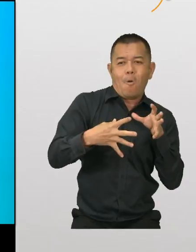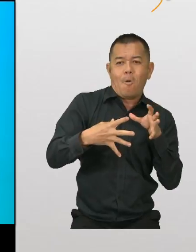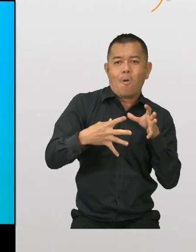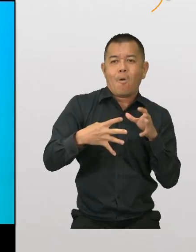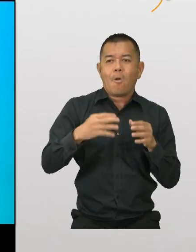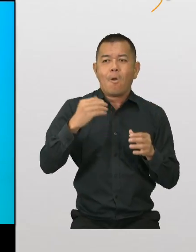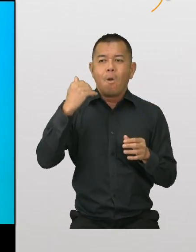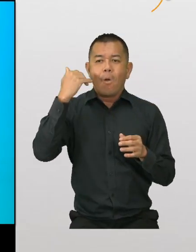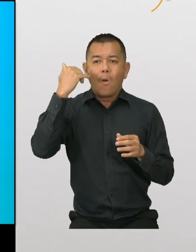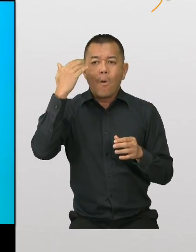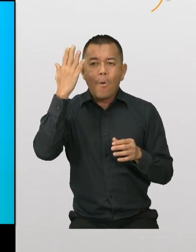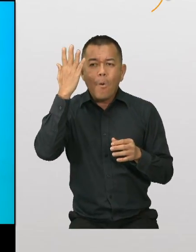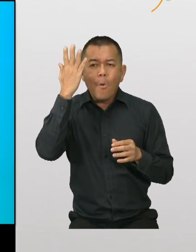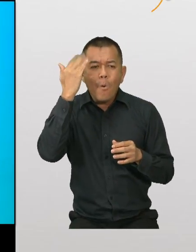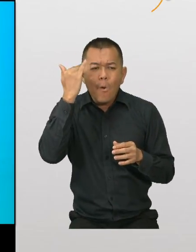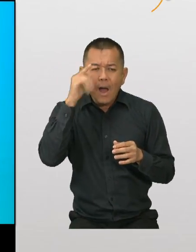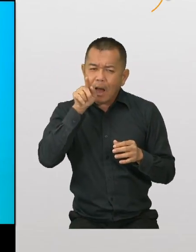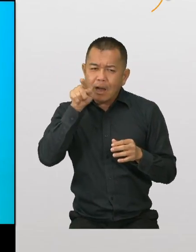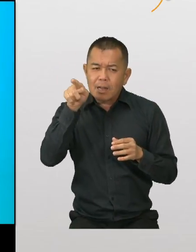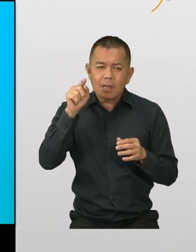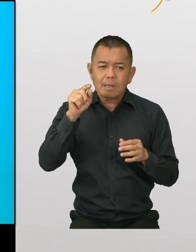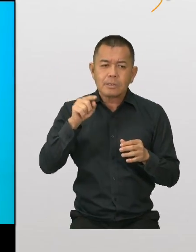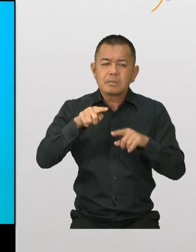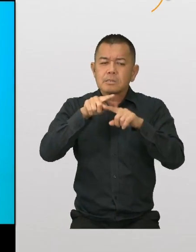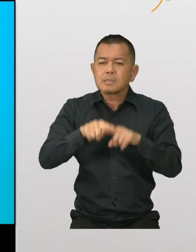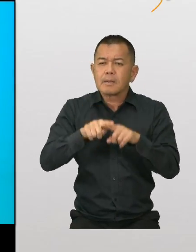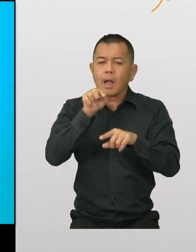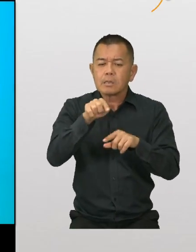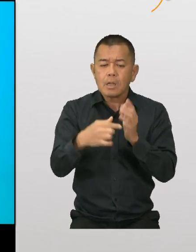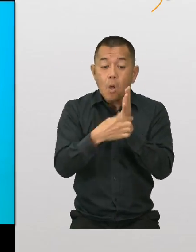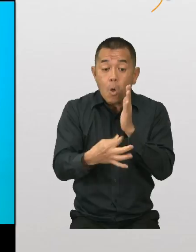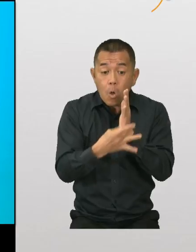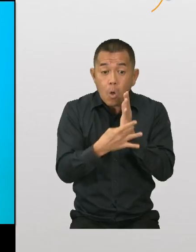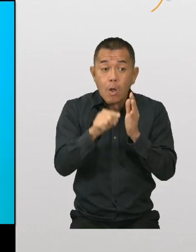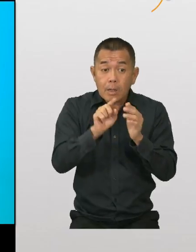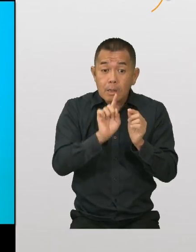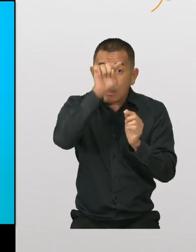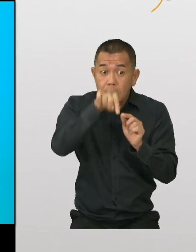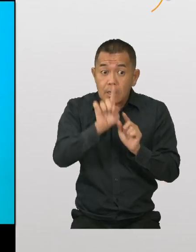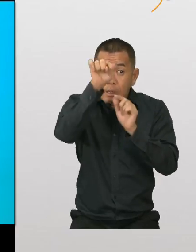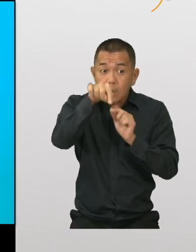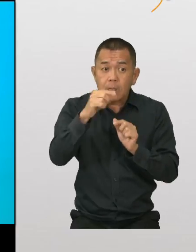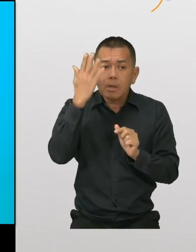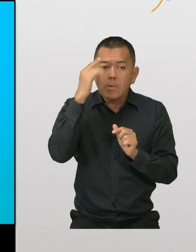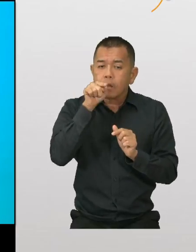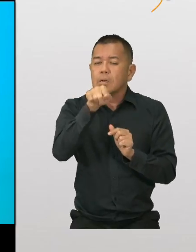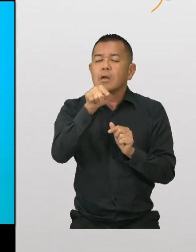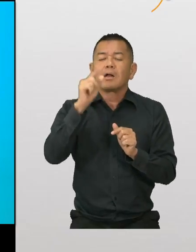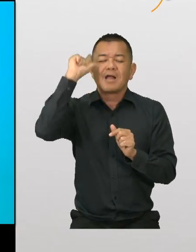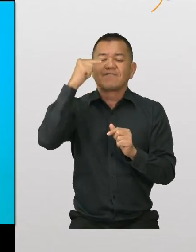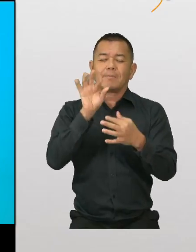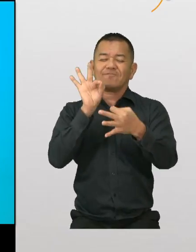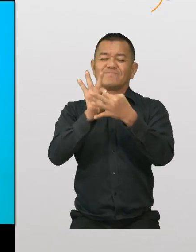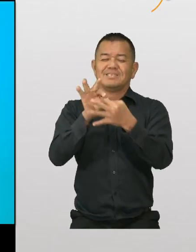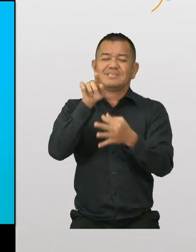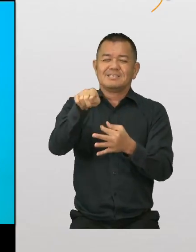step with oil price fluctuations? Why can't the government fix the electricity tariff? 有两个理由。 There are two reasons why